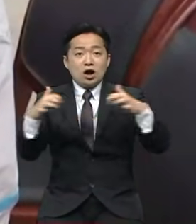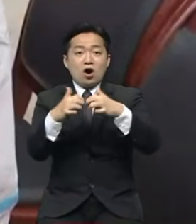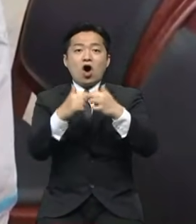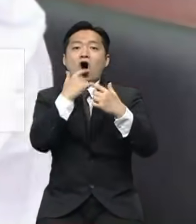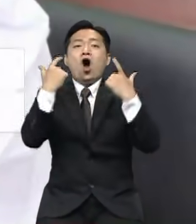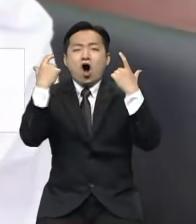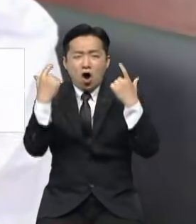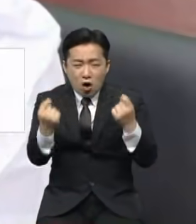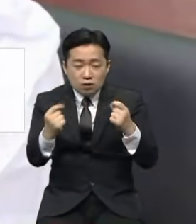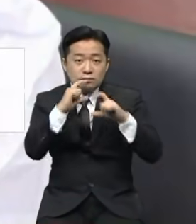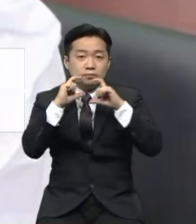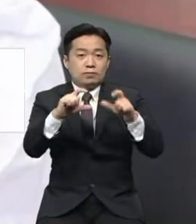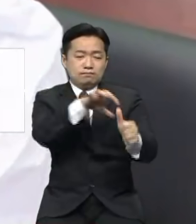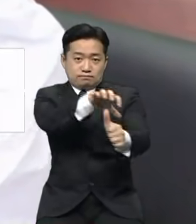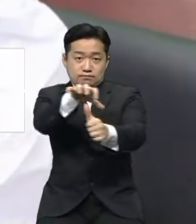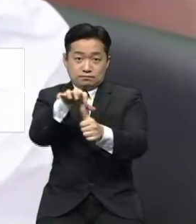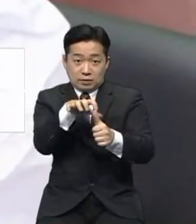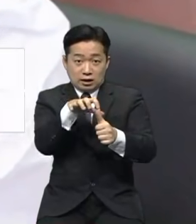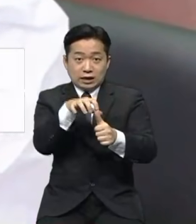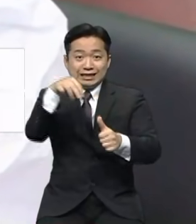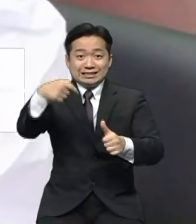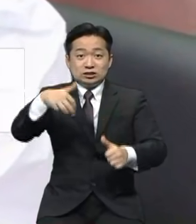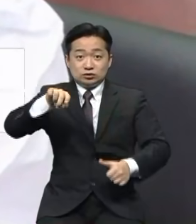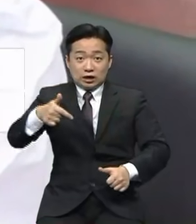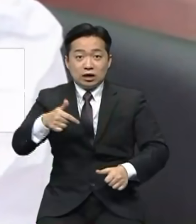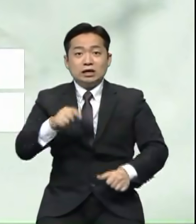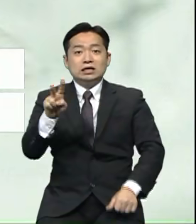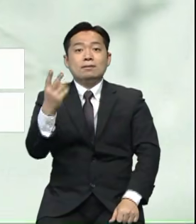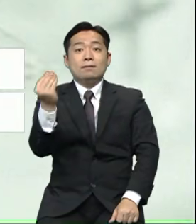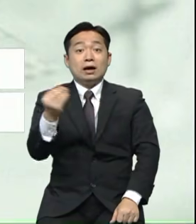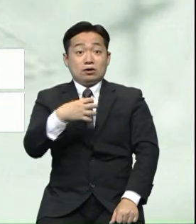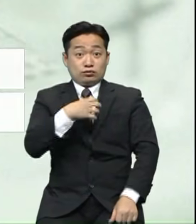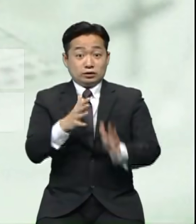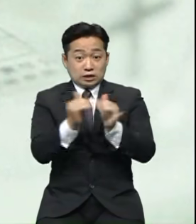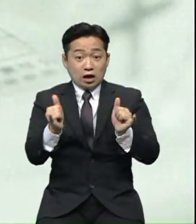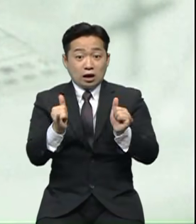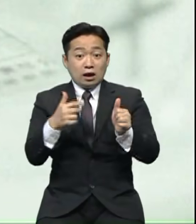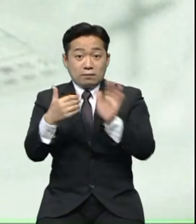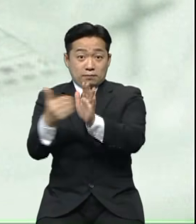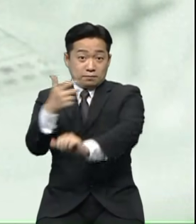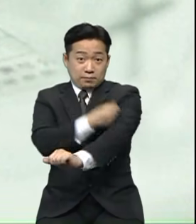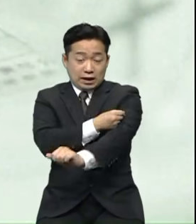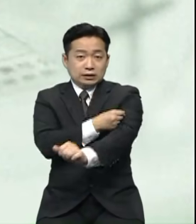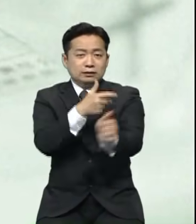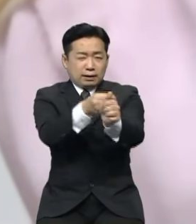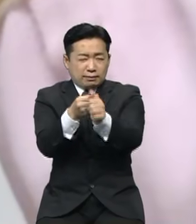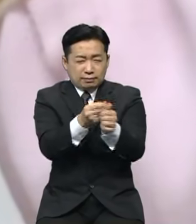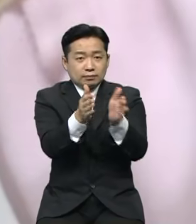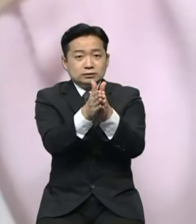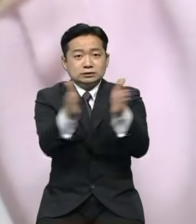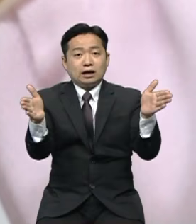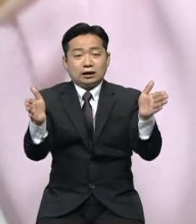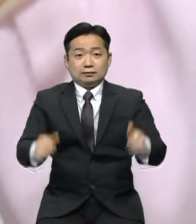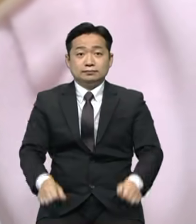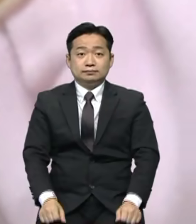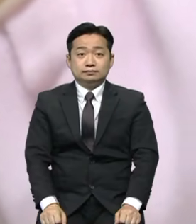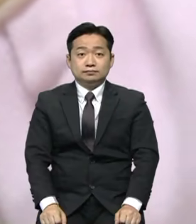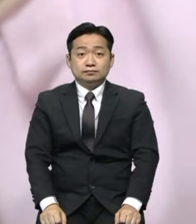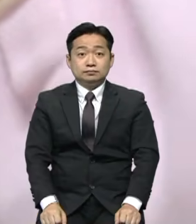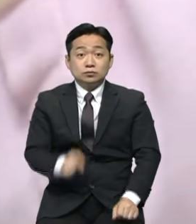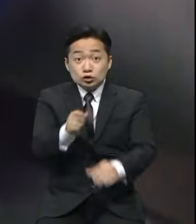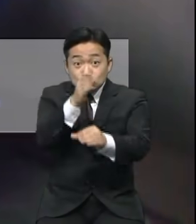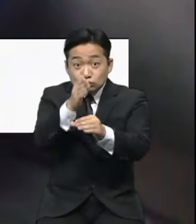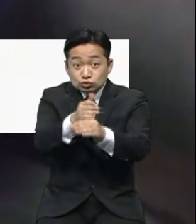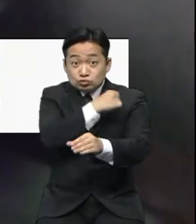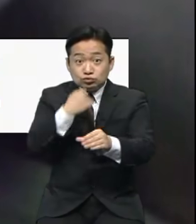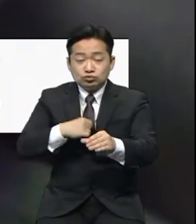선포했고 쓰촨성 당국은 고위험군 200만 명에 대해 코로나19 백신 긴급 접종에 나섰습니다. 이런 가운데